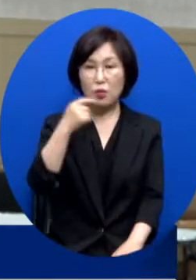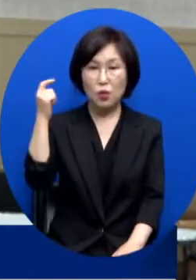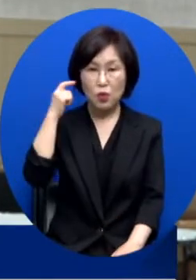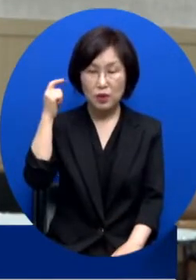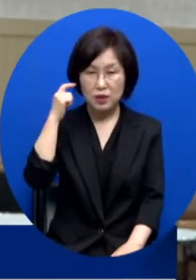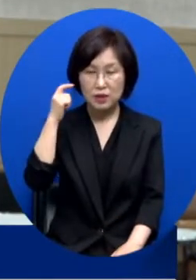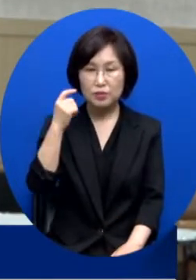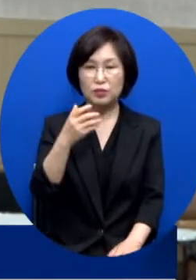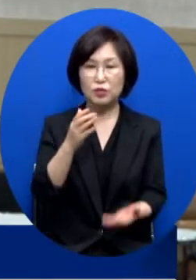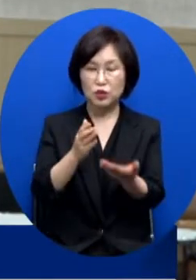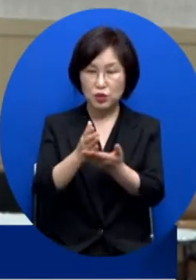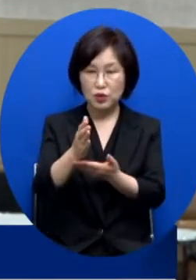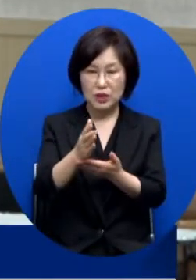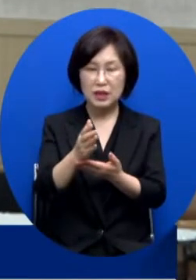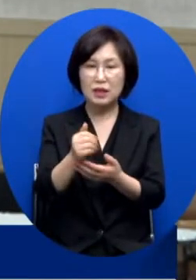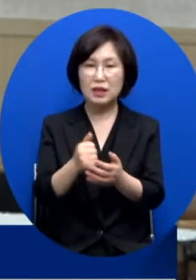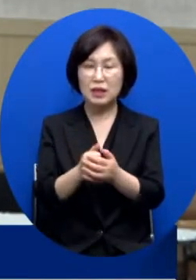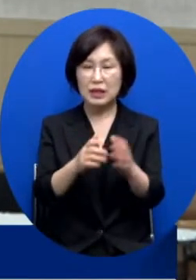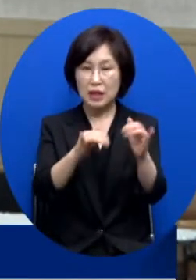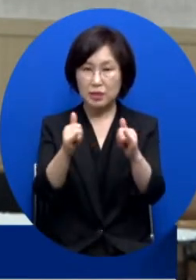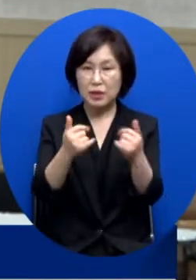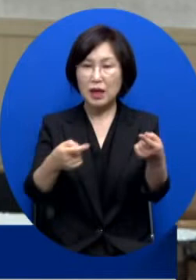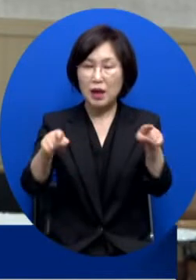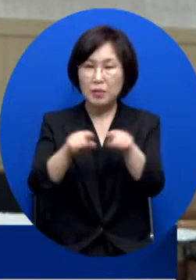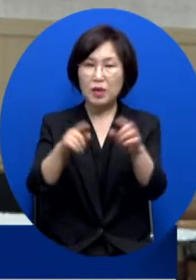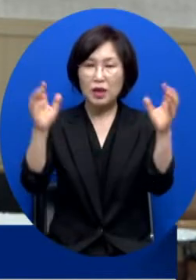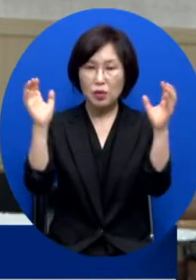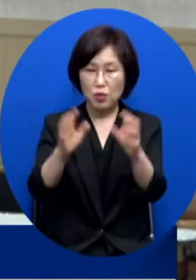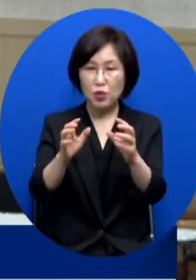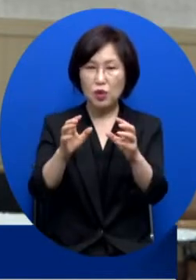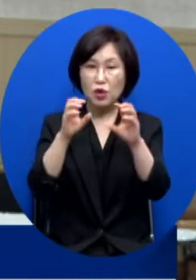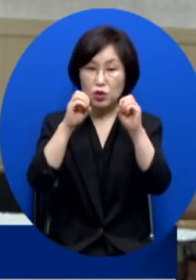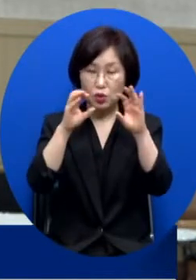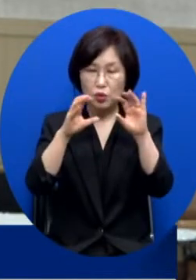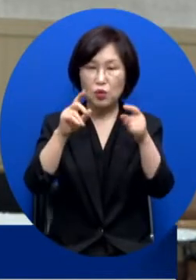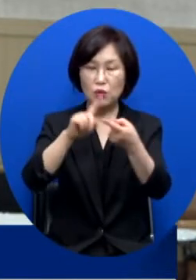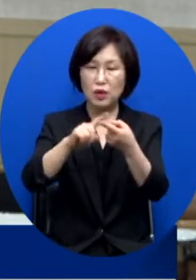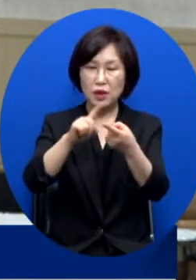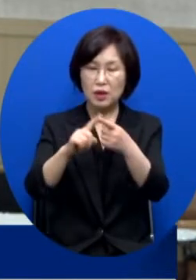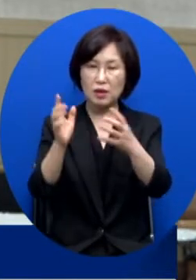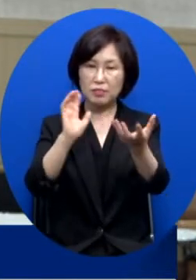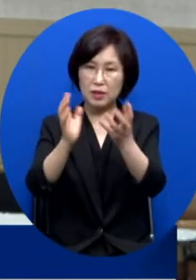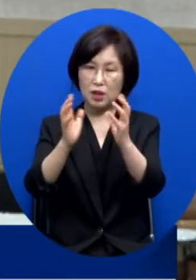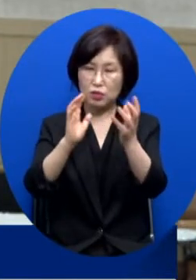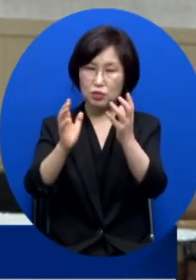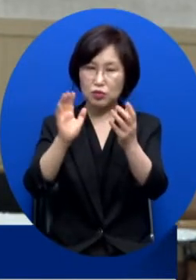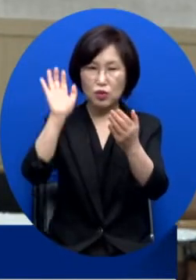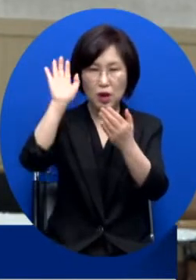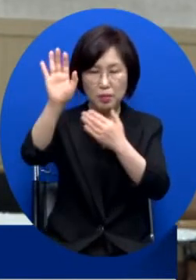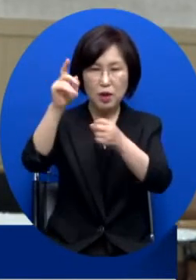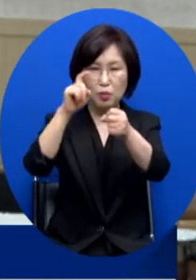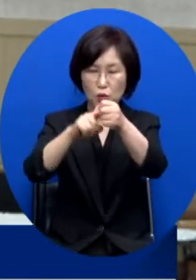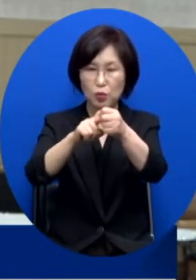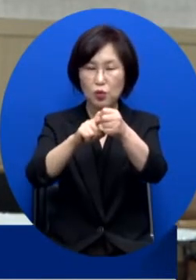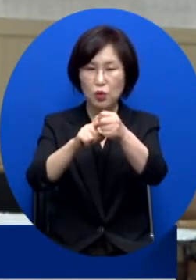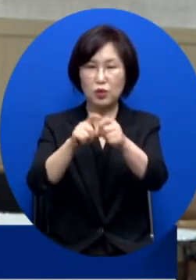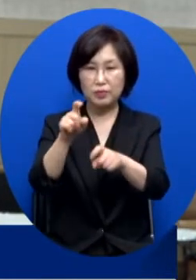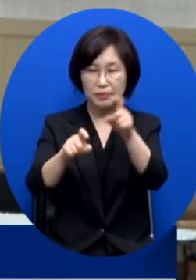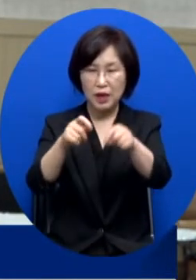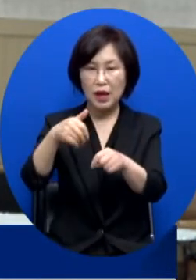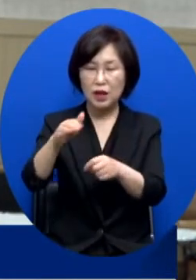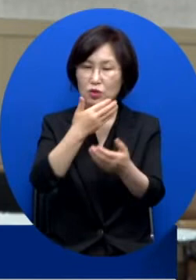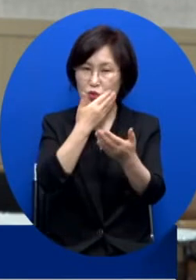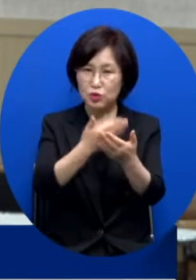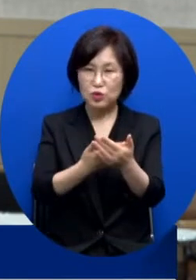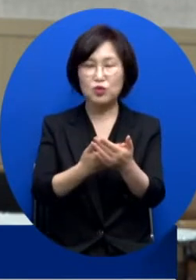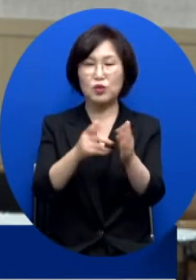그리고 선교단체들이 함께 모여서 선교 현황을 나누고 앞으로의 선교 과제와 목표를 향해서 나아가는 아주 중요한